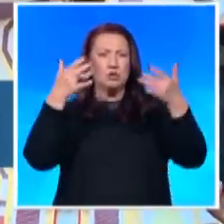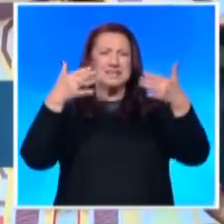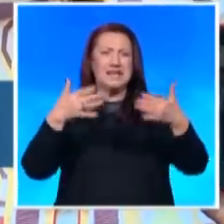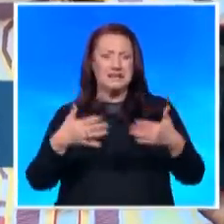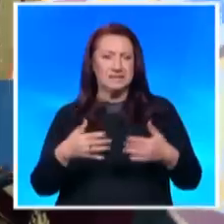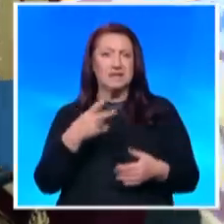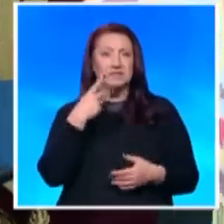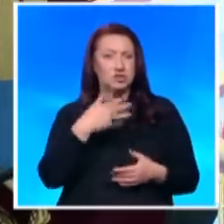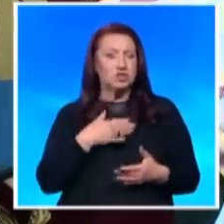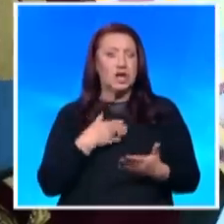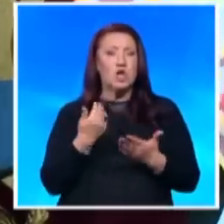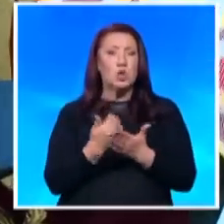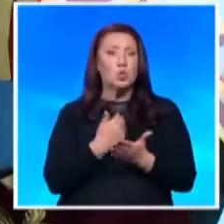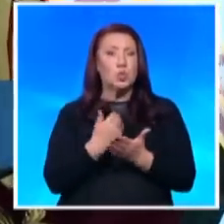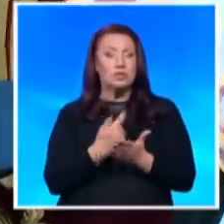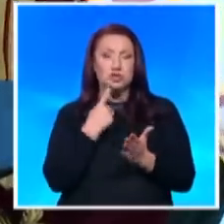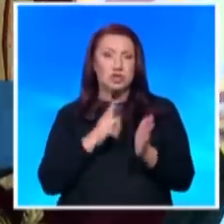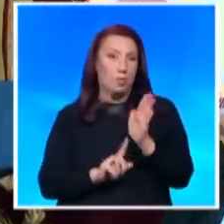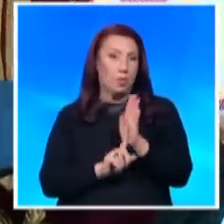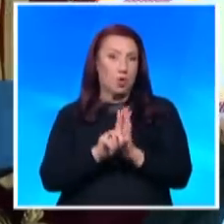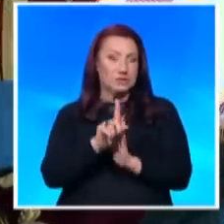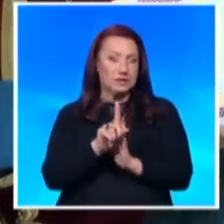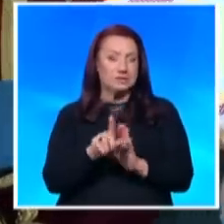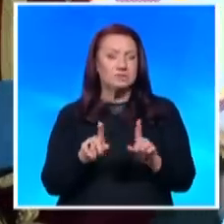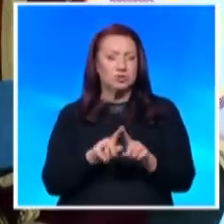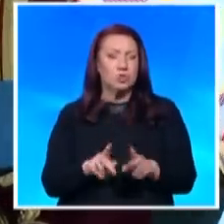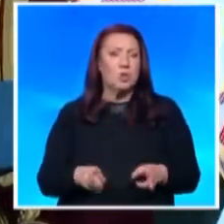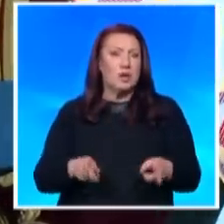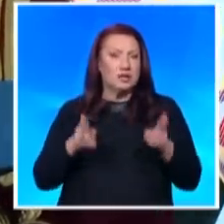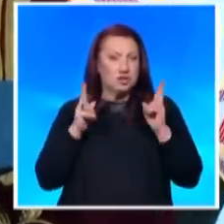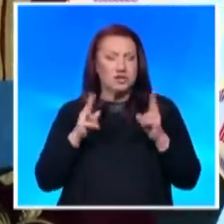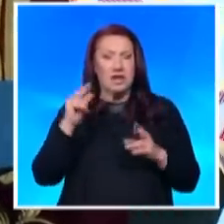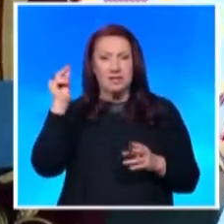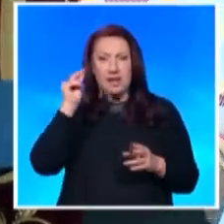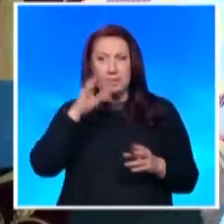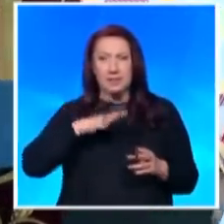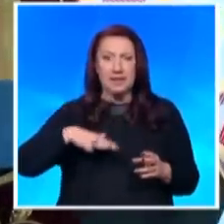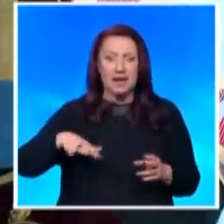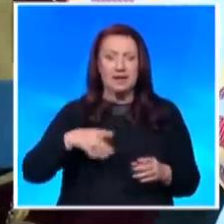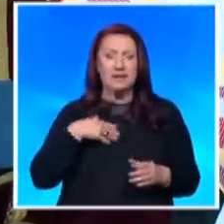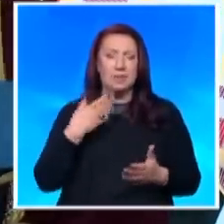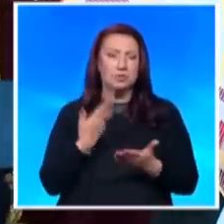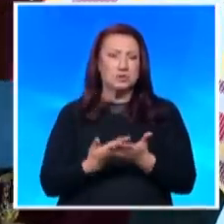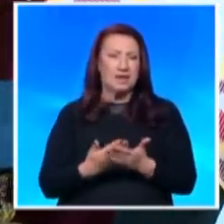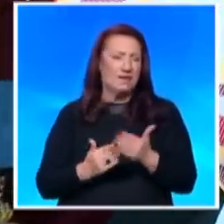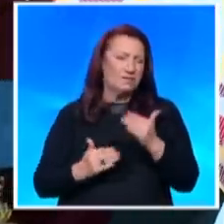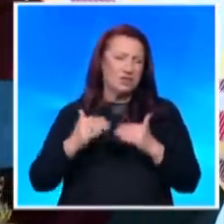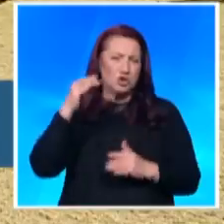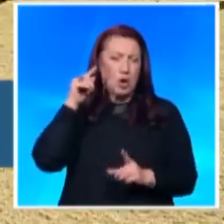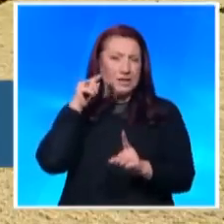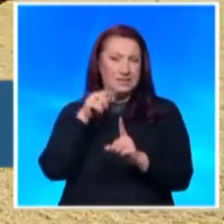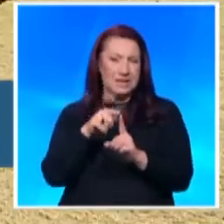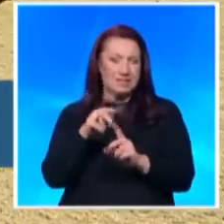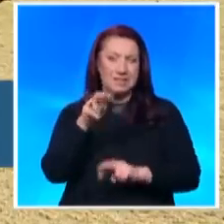икономическите показатели, а и по решимостта на нашия народ да се постави високи цели, да търси промяната и да взема смели